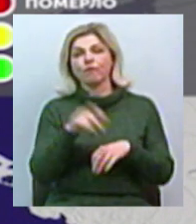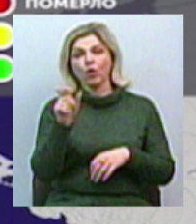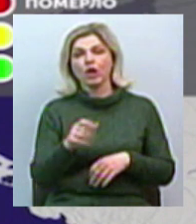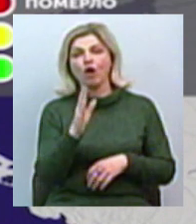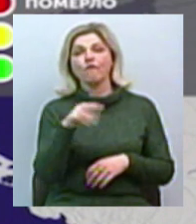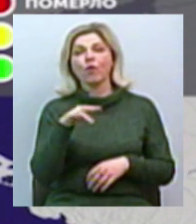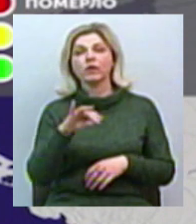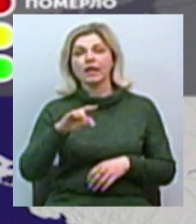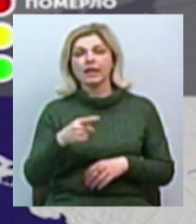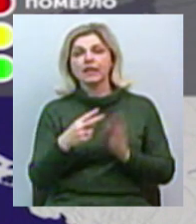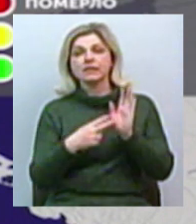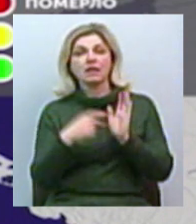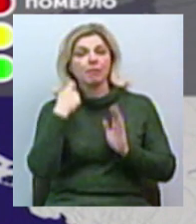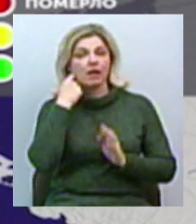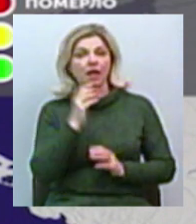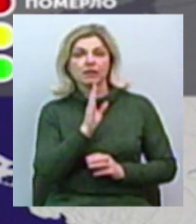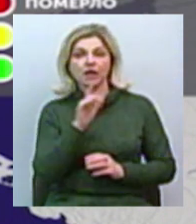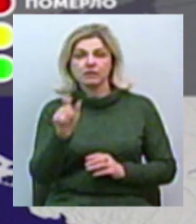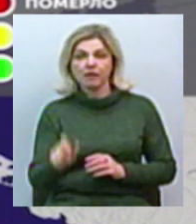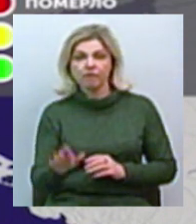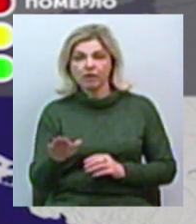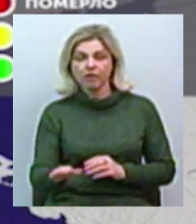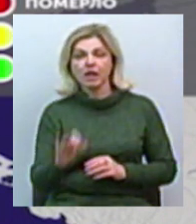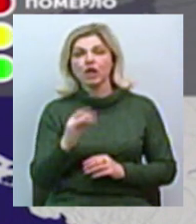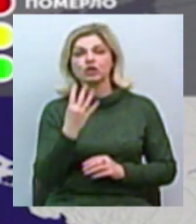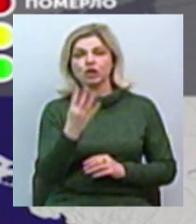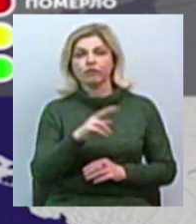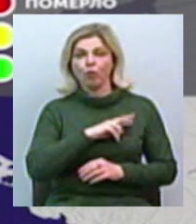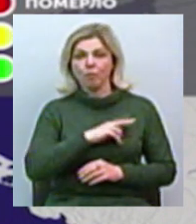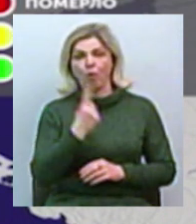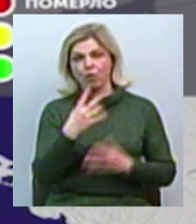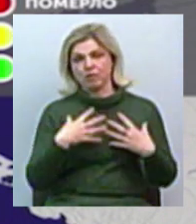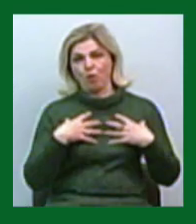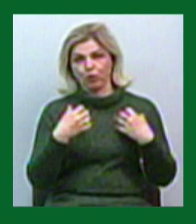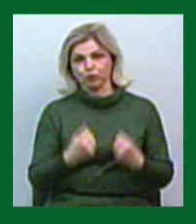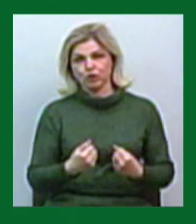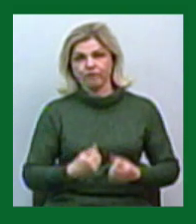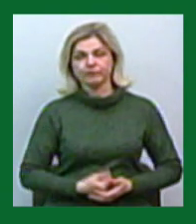це 7-річна дівчинка. 4 захворілих померли, 1 одужав.